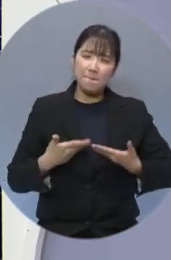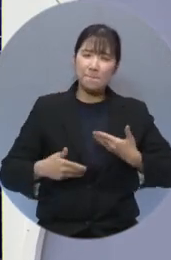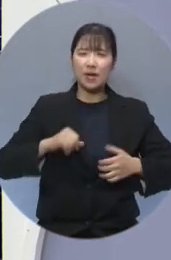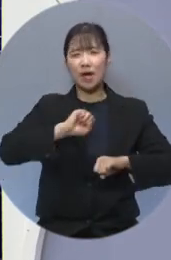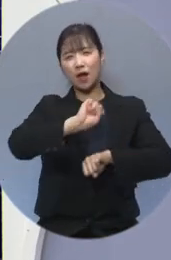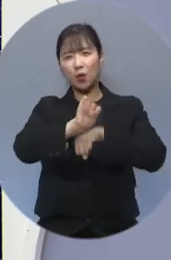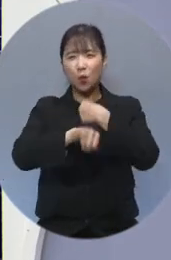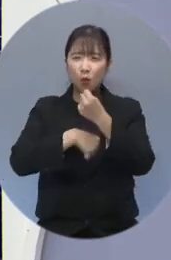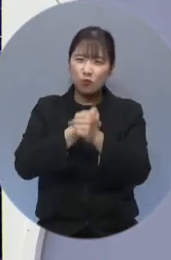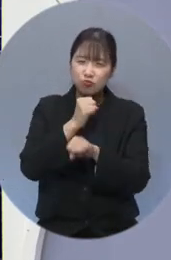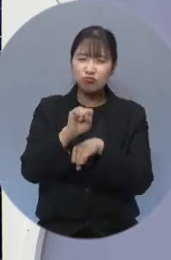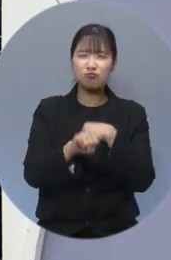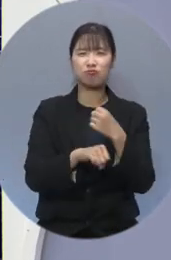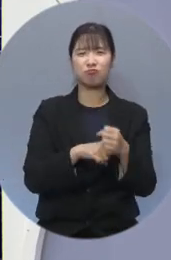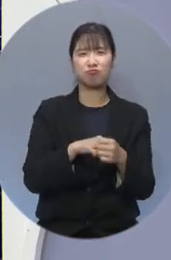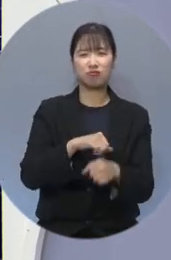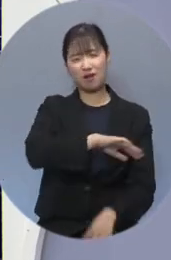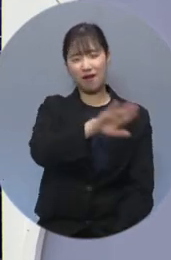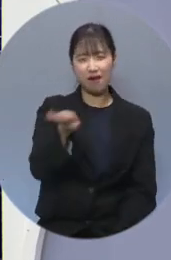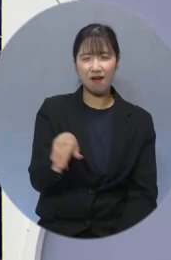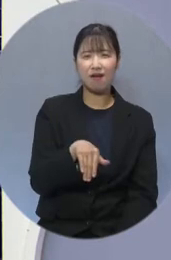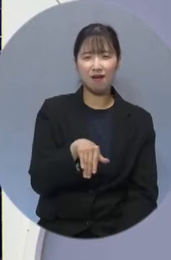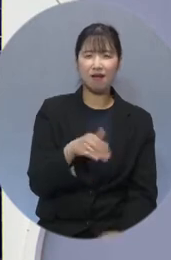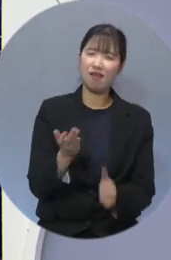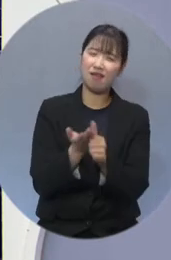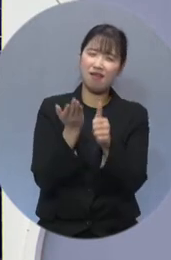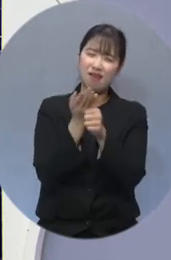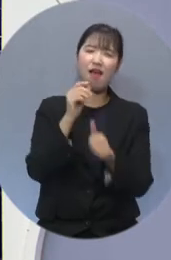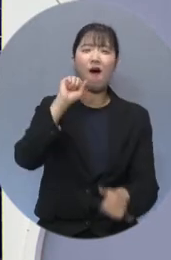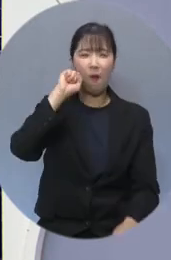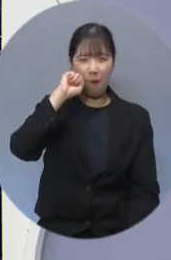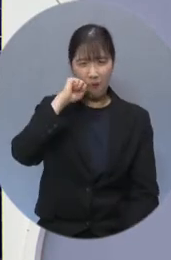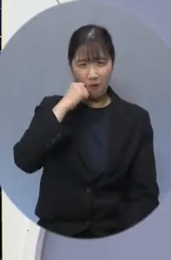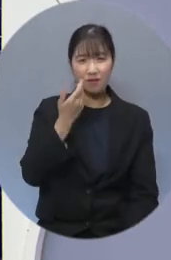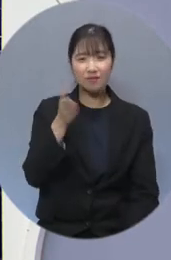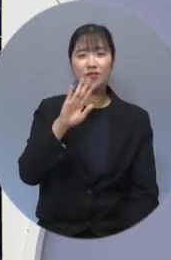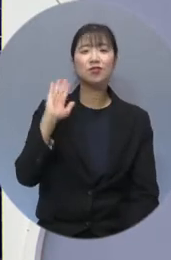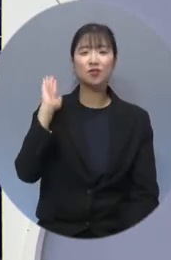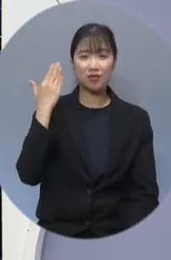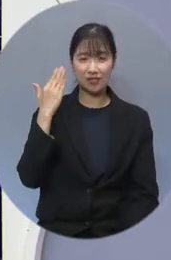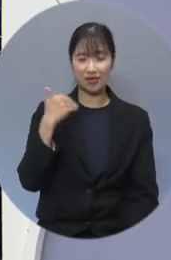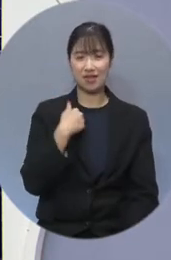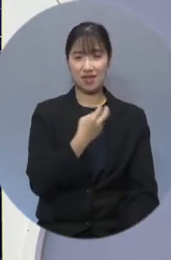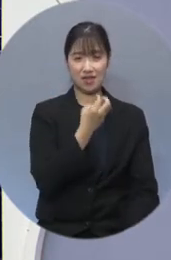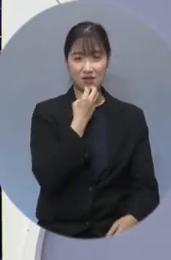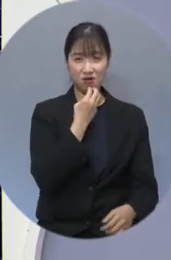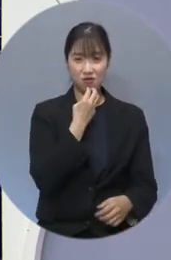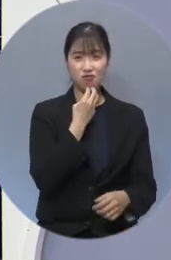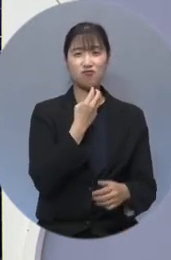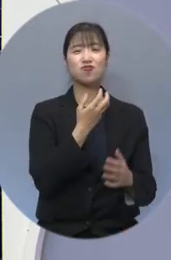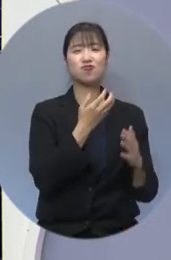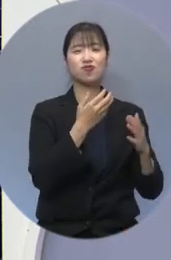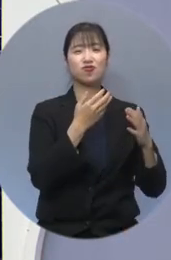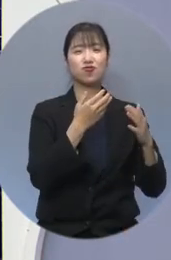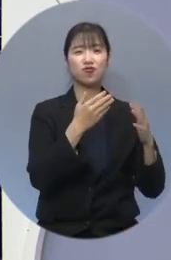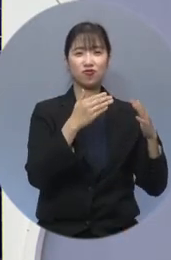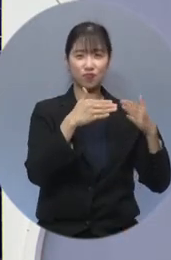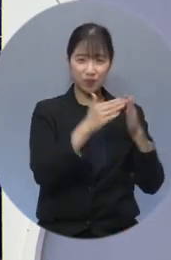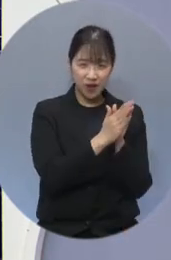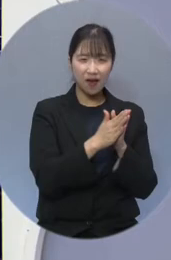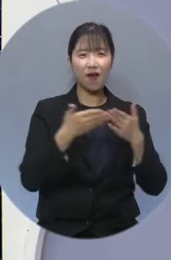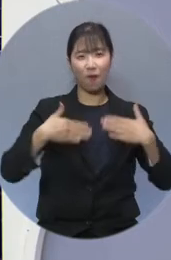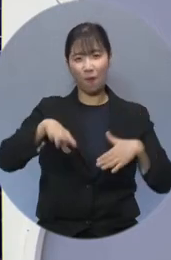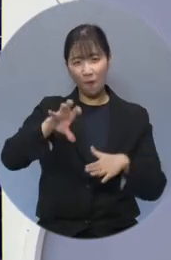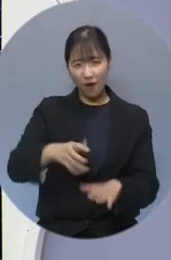동물들을 이렇게 여유 있게 기르지 못했는데 최근에 이제 제가 서울 생활을 청산하고 이제 고향에